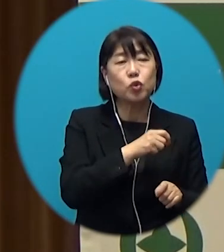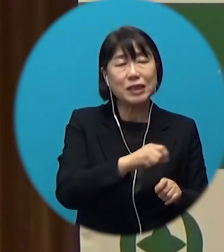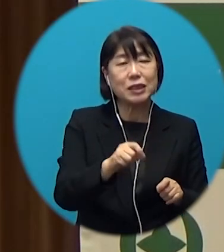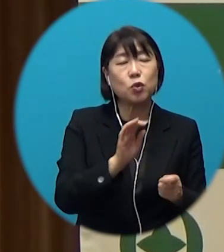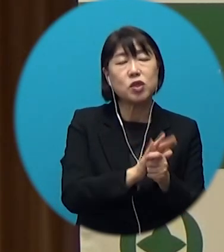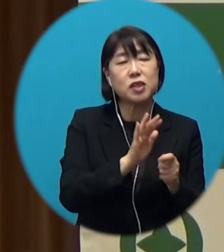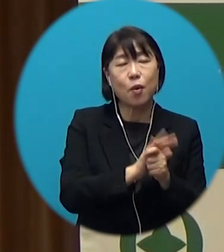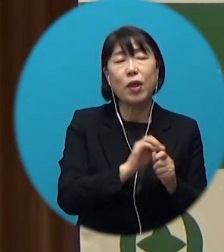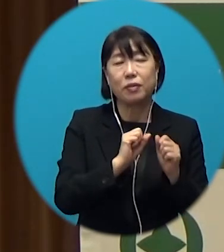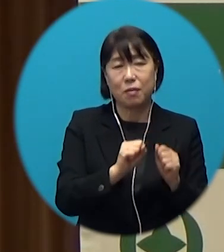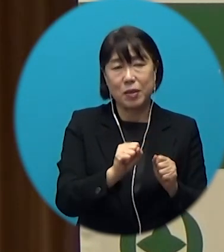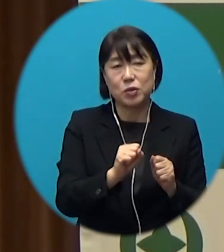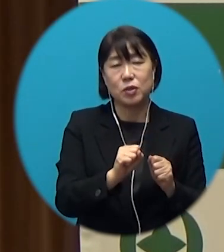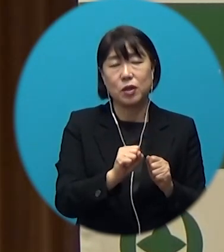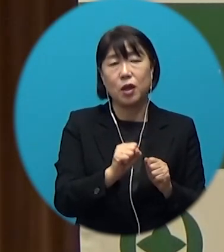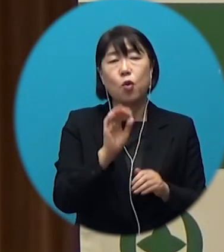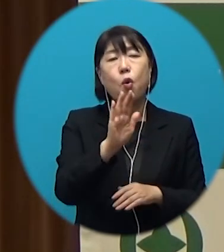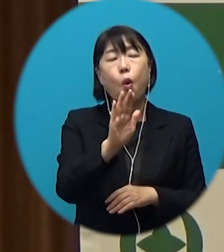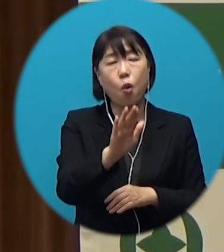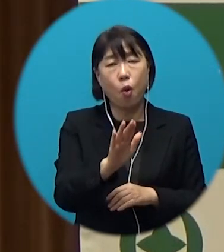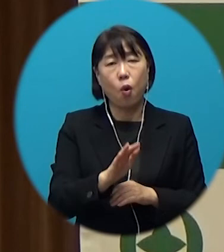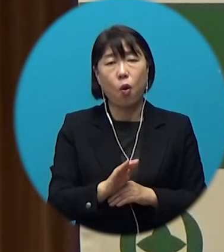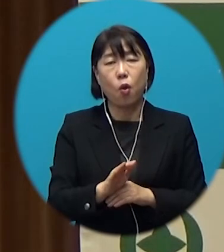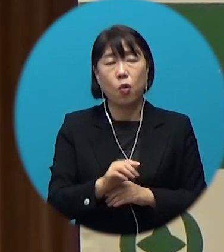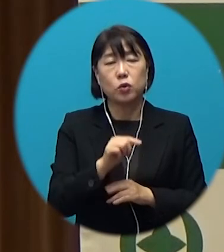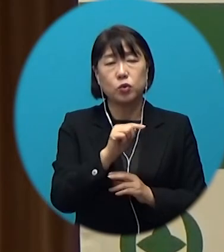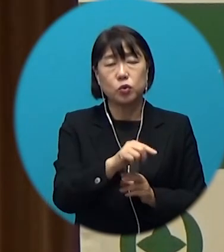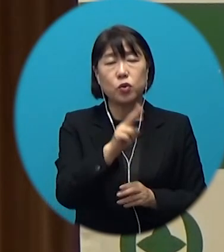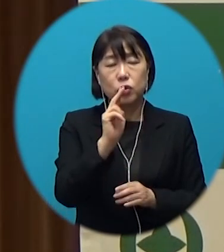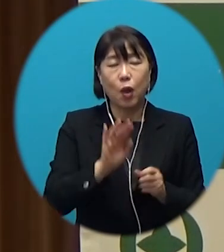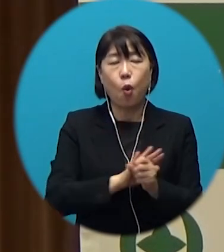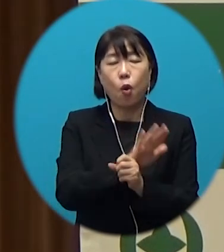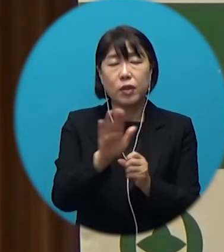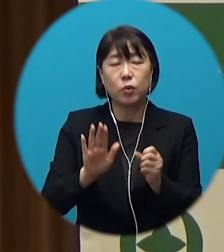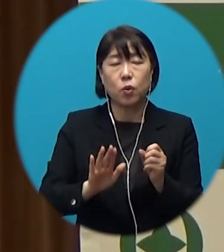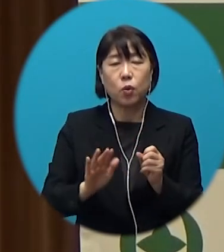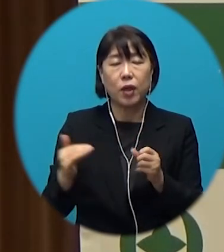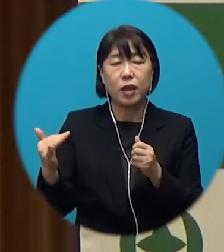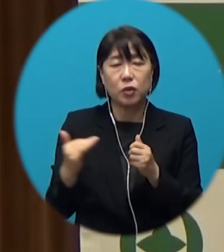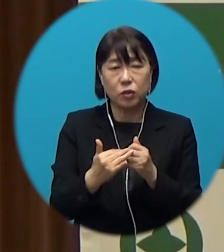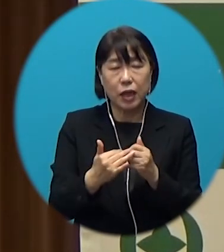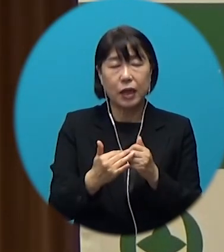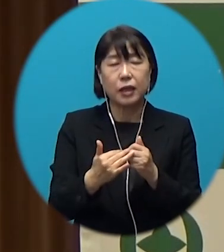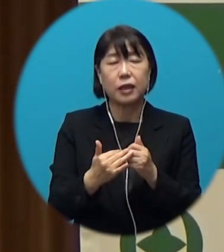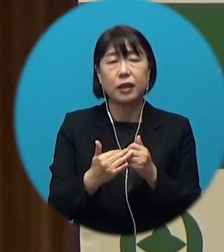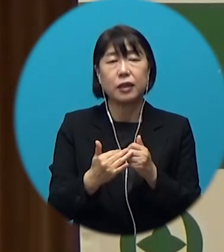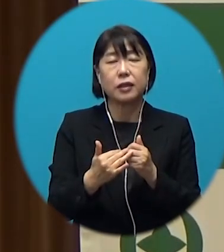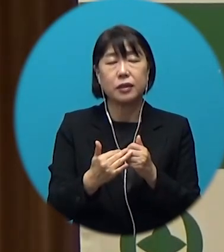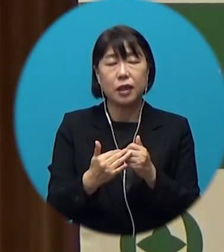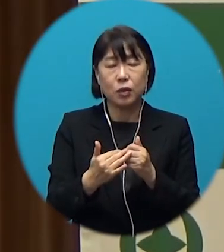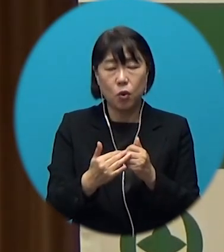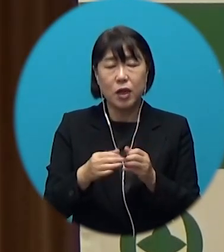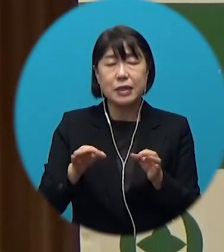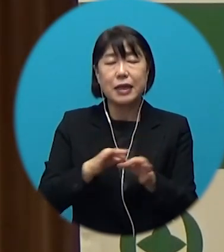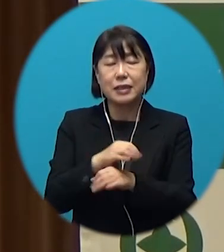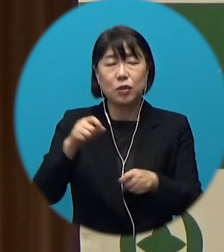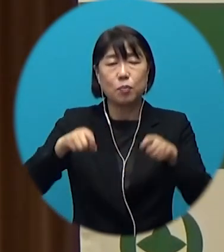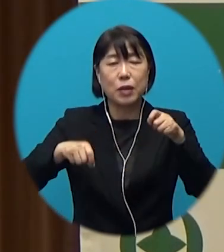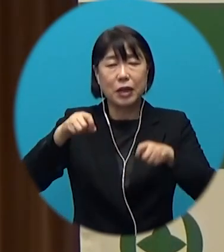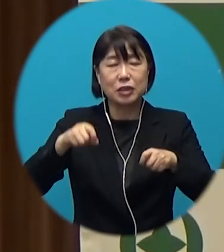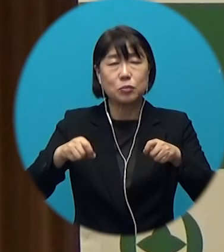ります。まあ、今後あの、まあ、そういうコロナの影響の中にプラスアルファでウクライナの関係も来ますので、実際